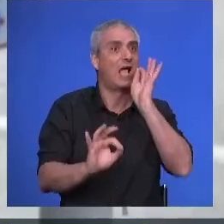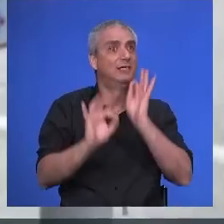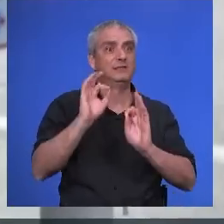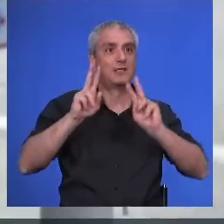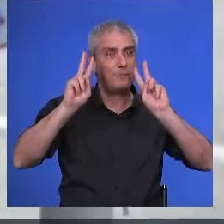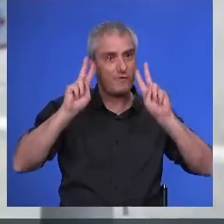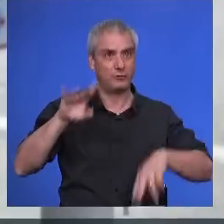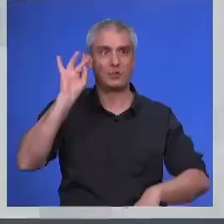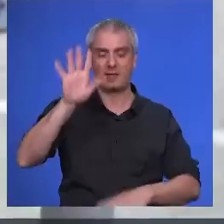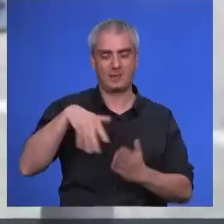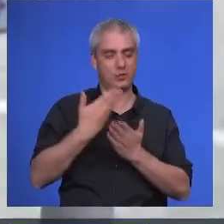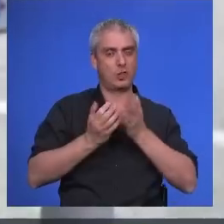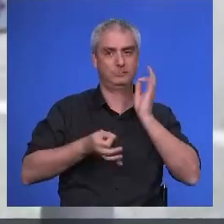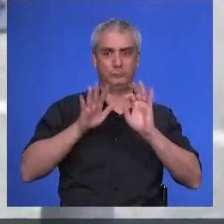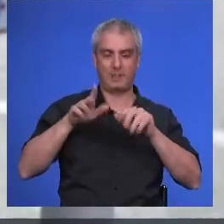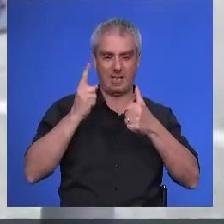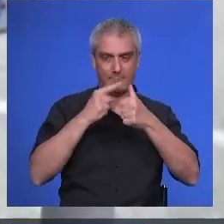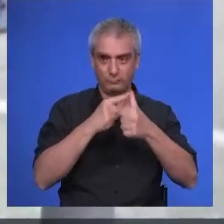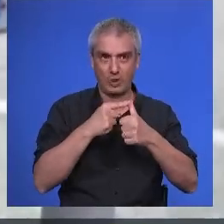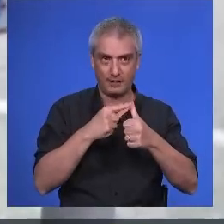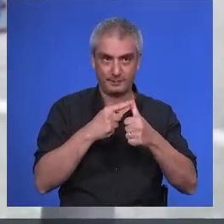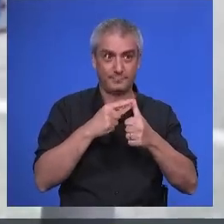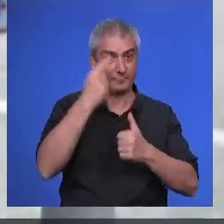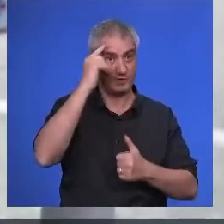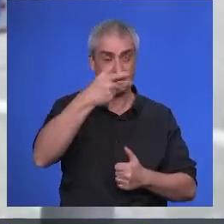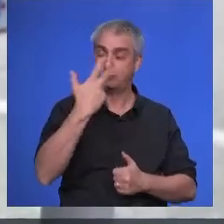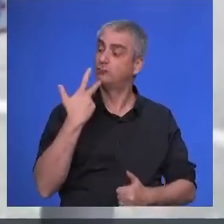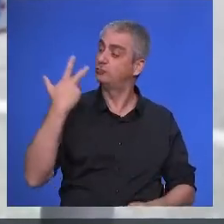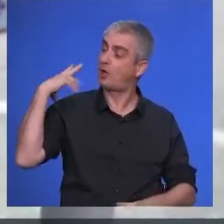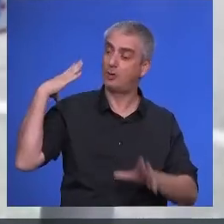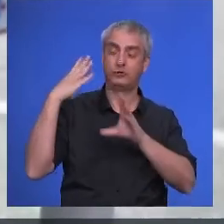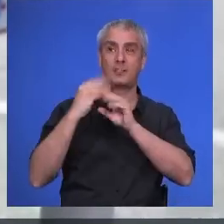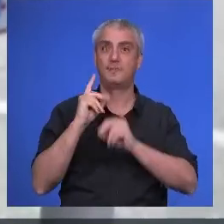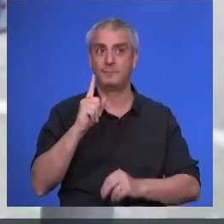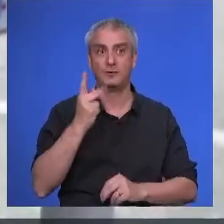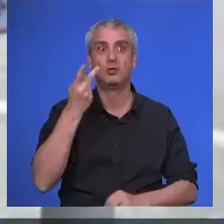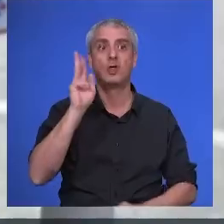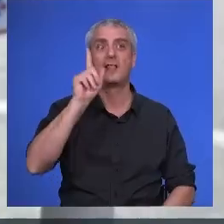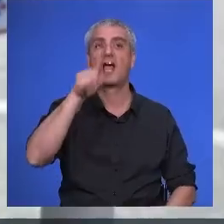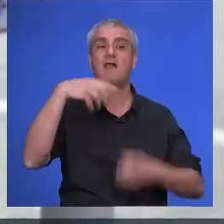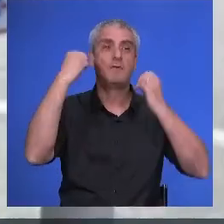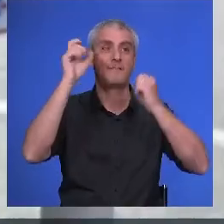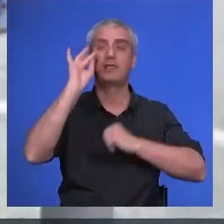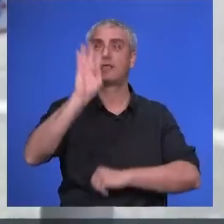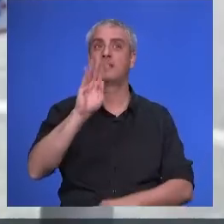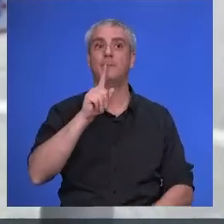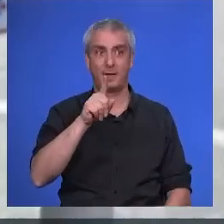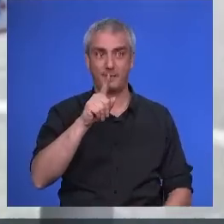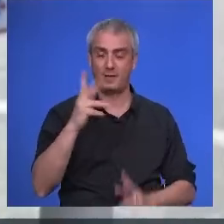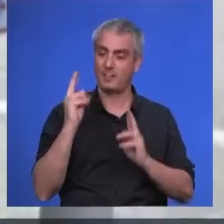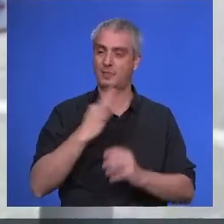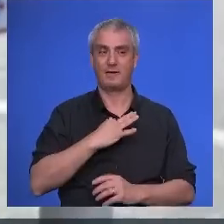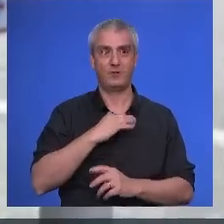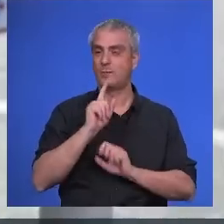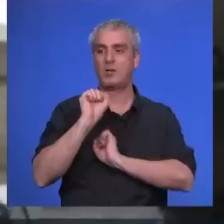היועצת המשפטית לממשלה, ואתה יודע מה? בשלוש שנים האחרונות יותר מ-1,000 מפגינים נגד נתניהו נפגעו מידי תומכיו,